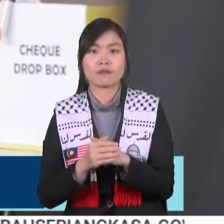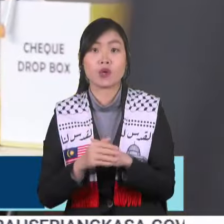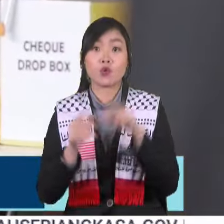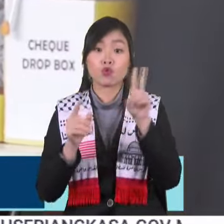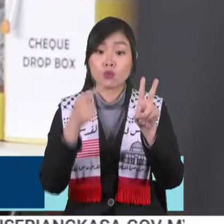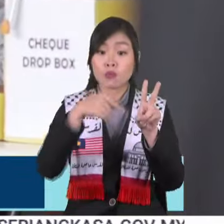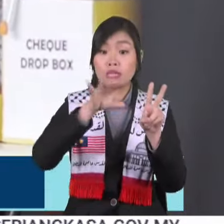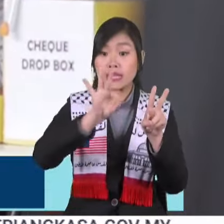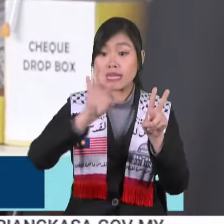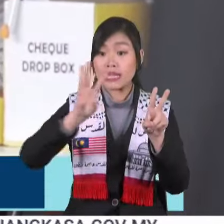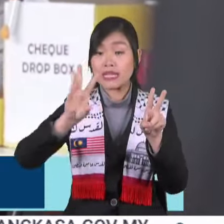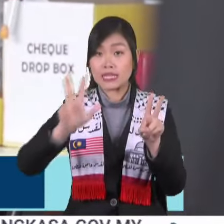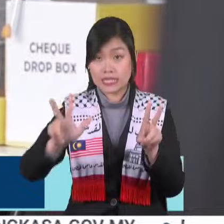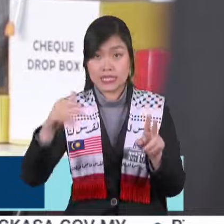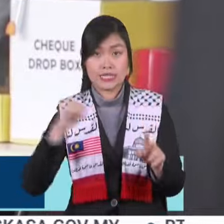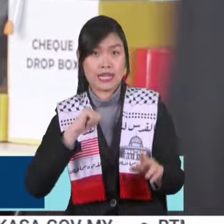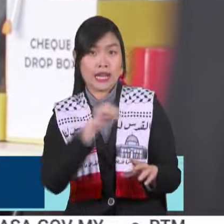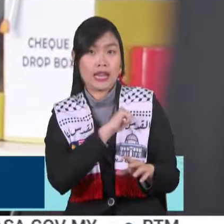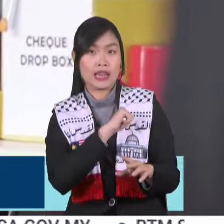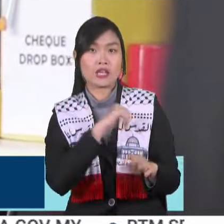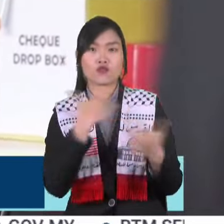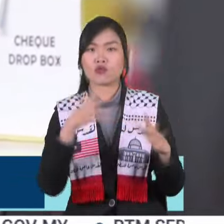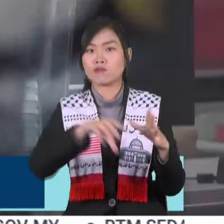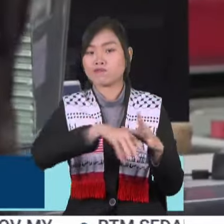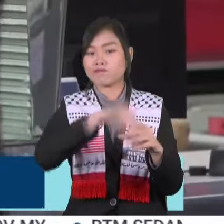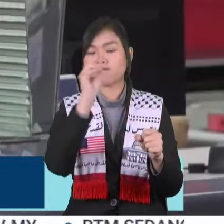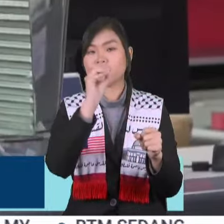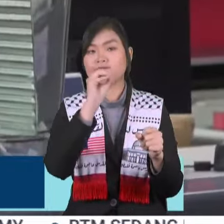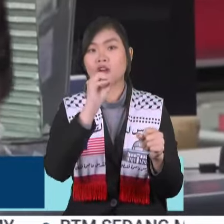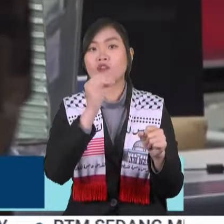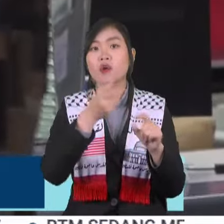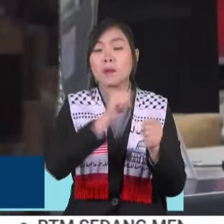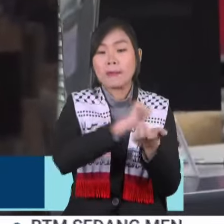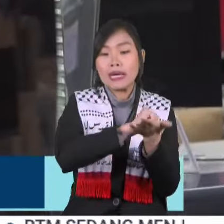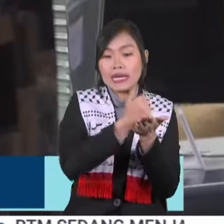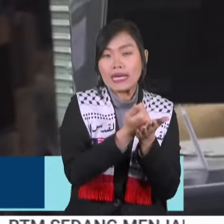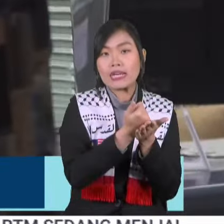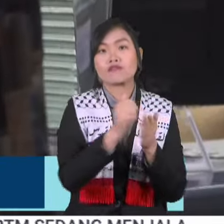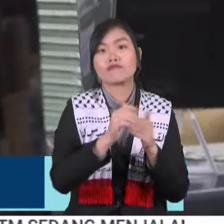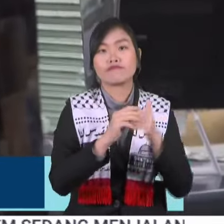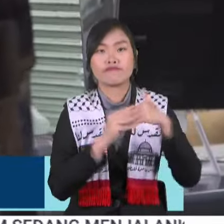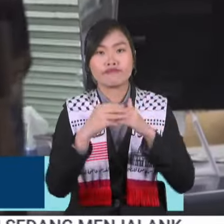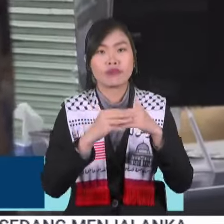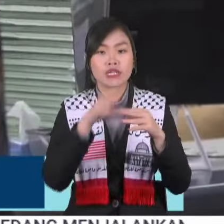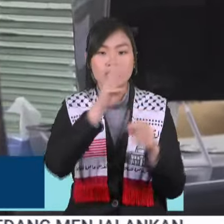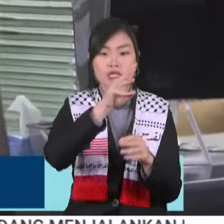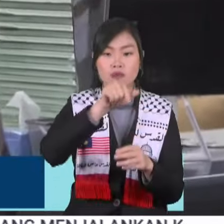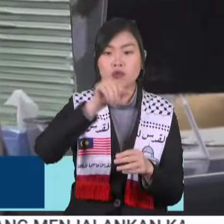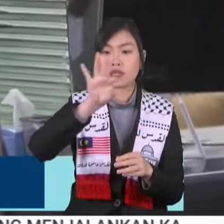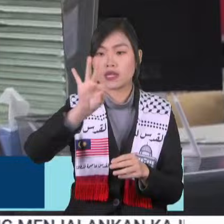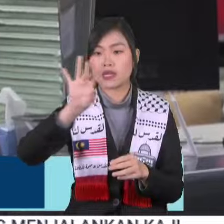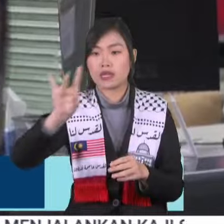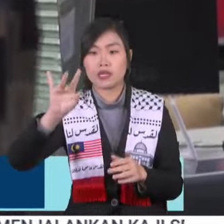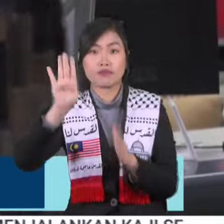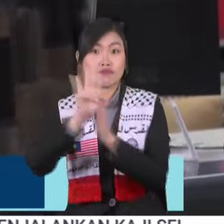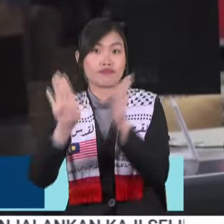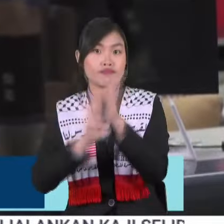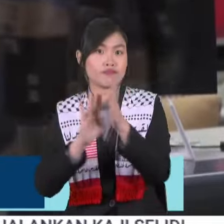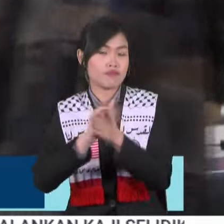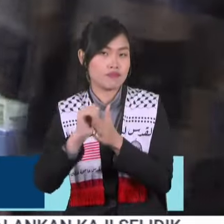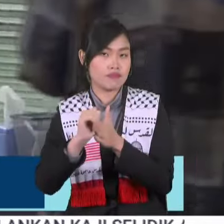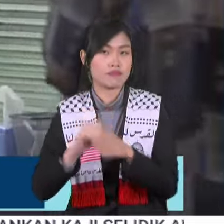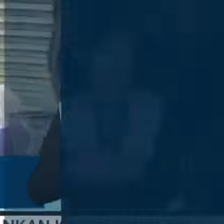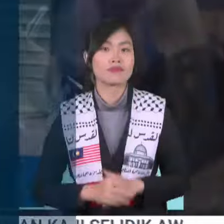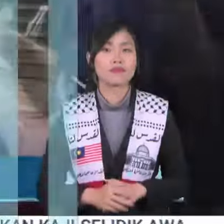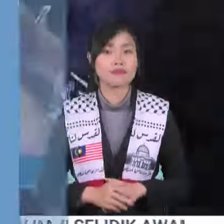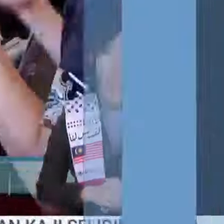juta ahli KWSP telah membuat pengeluaran melalui akaun fleksibel sebanyak RM6.98 bilion.